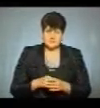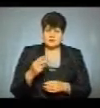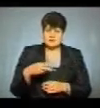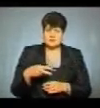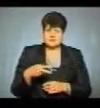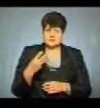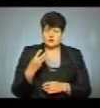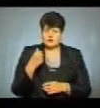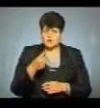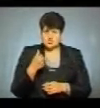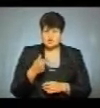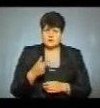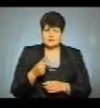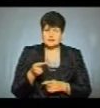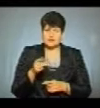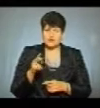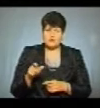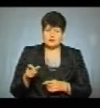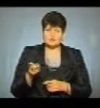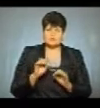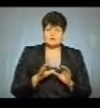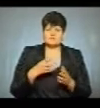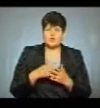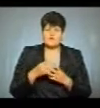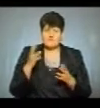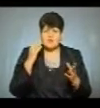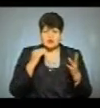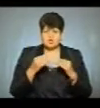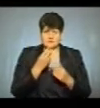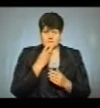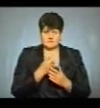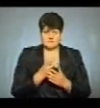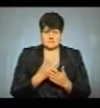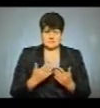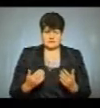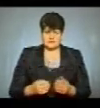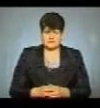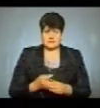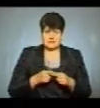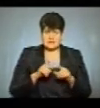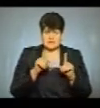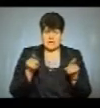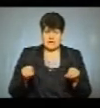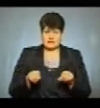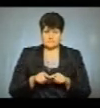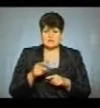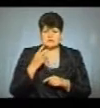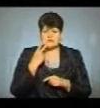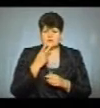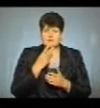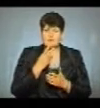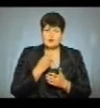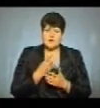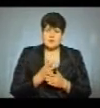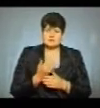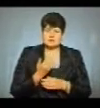23-річна тернополянка Соломія Петришин розповіла свої враження від виставки. ці картини, вони завжди показують